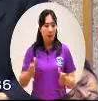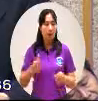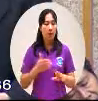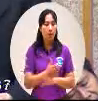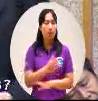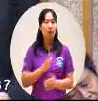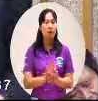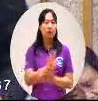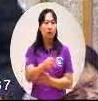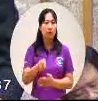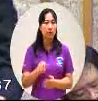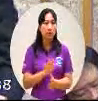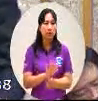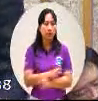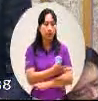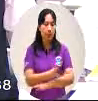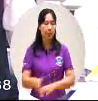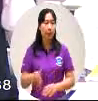好